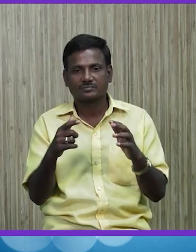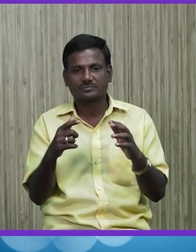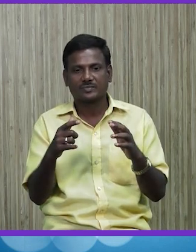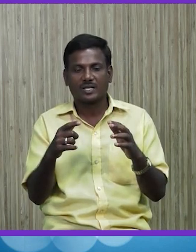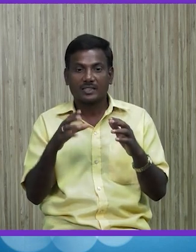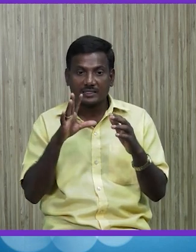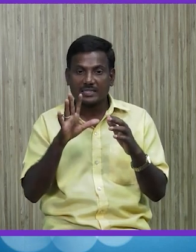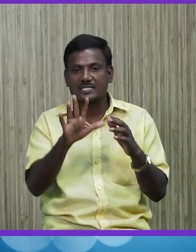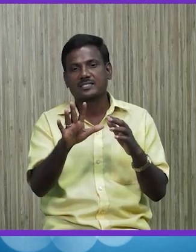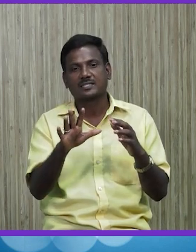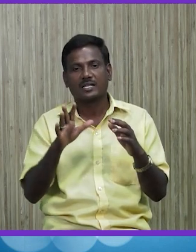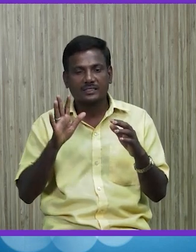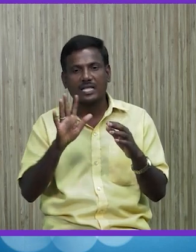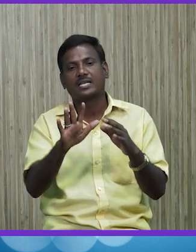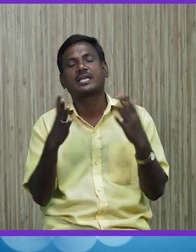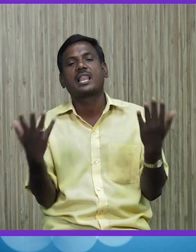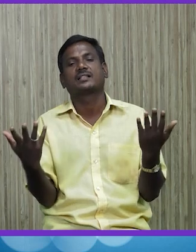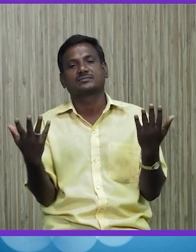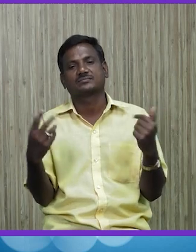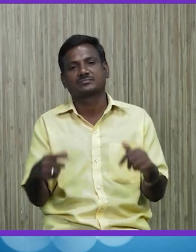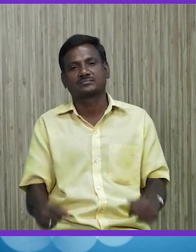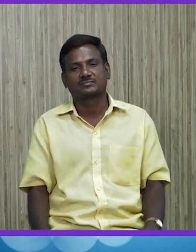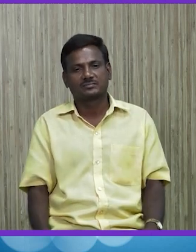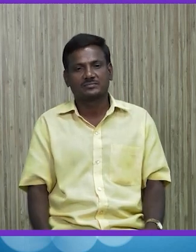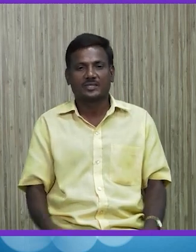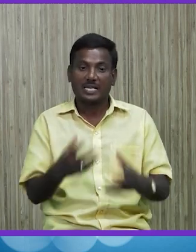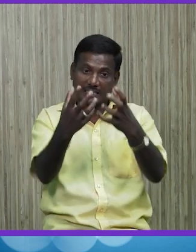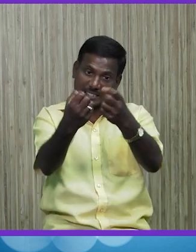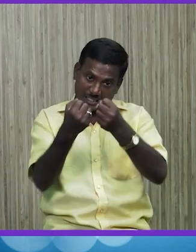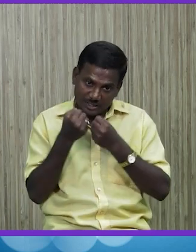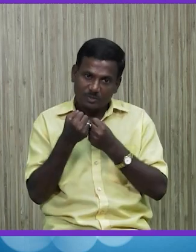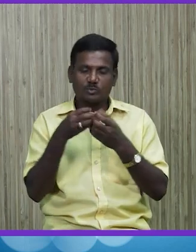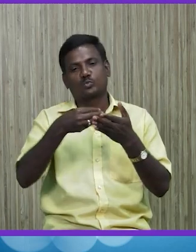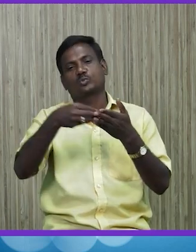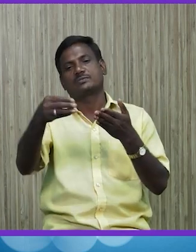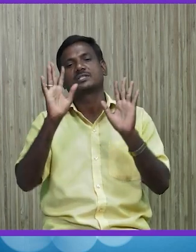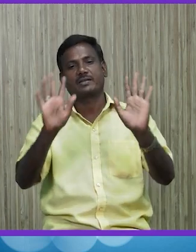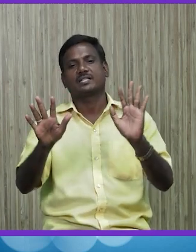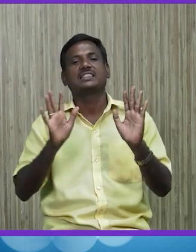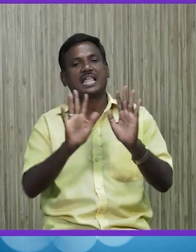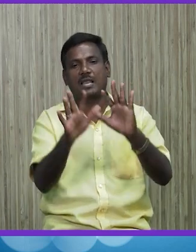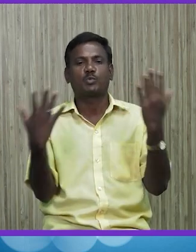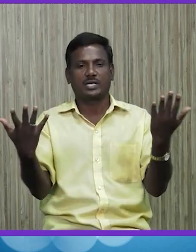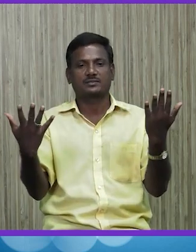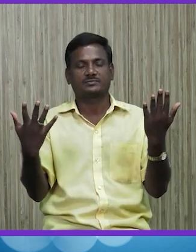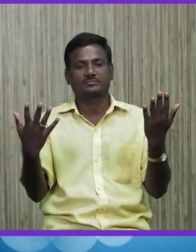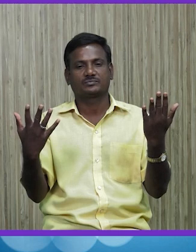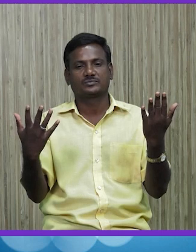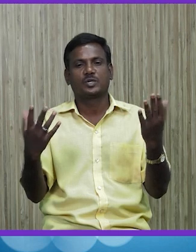தசைகளால், தலய எலாது, இலுத்துக் கொள்ள மட்டுமே முடியும்.